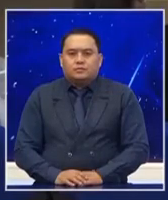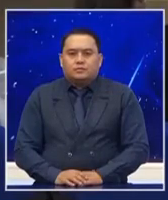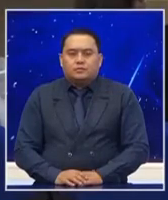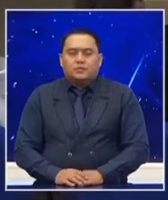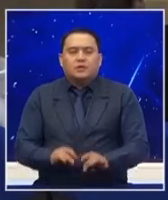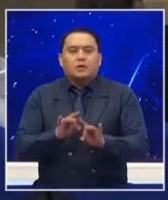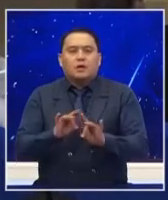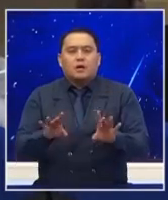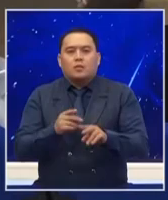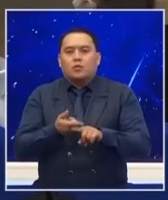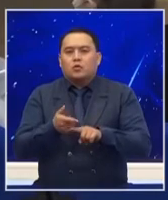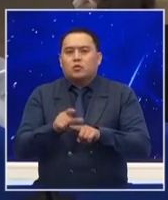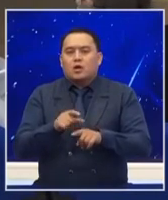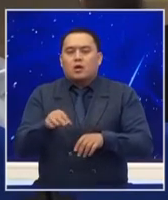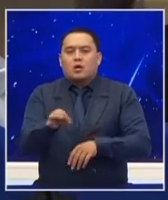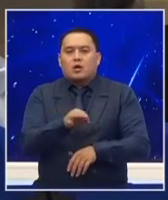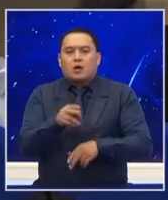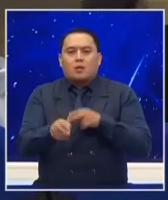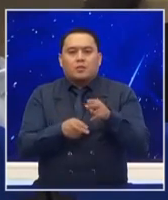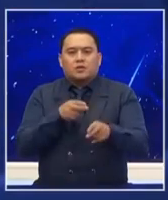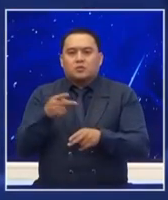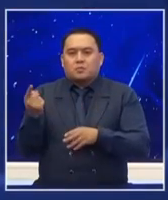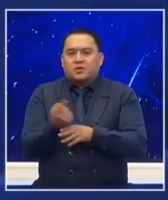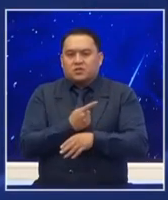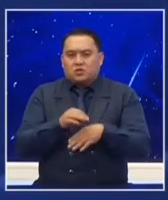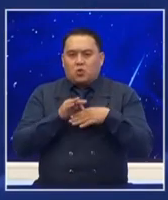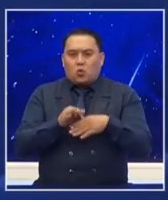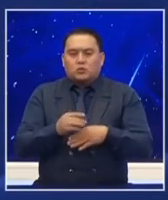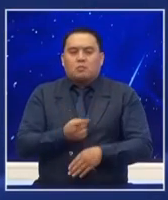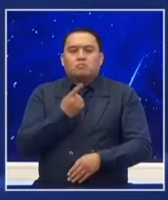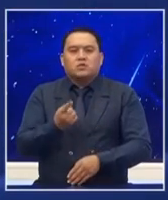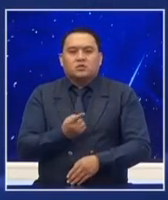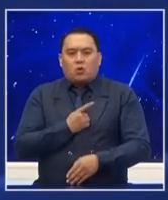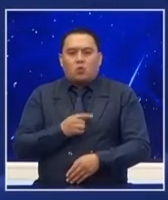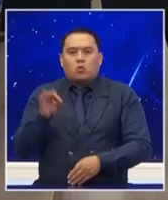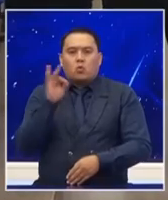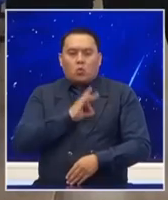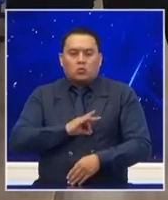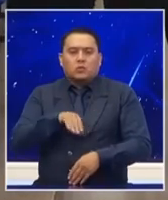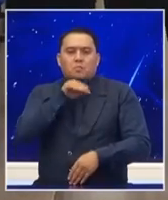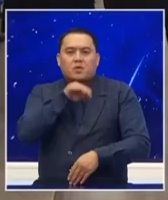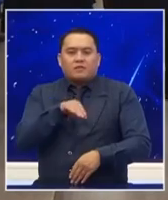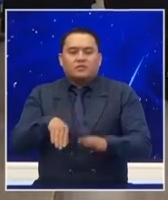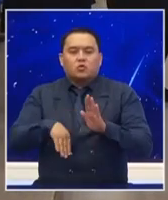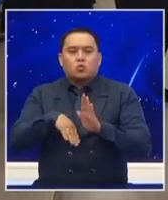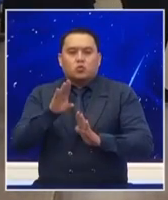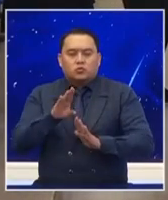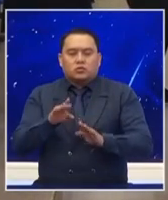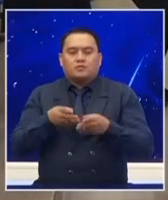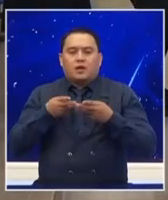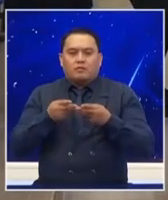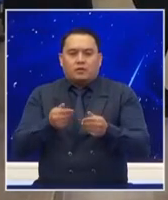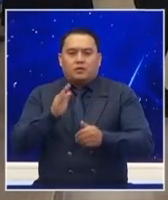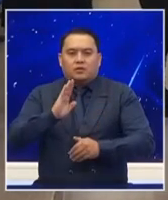Айта кетейік, мұндай операция Алматы өңірінде алғаш рет өтті. Бұл тәжірибе енді жергілікті мамандардың кәсіби деңгейінің өсуіне ықпал